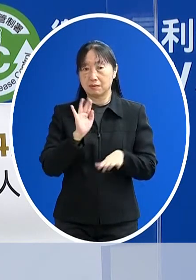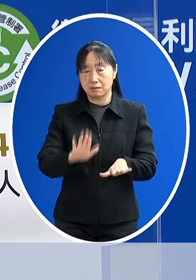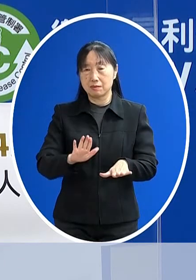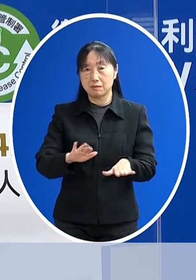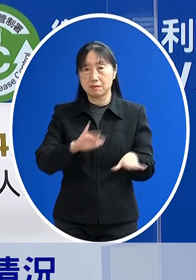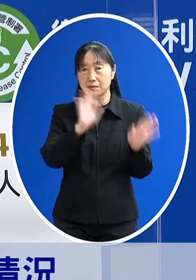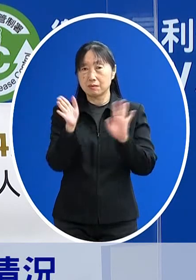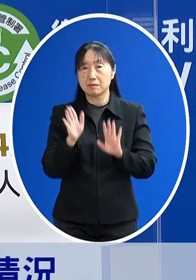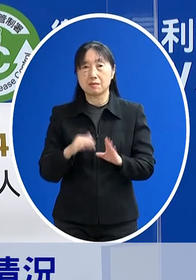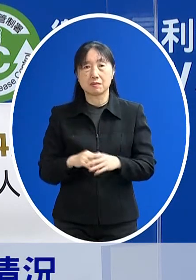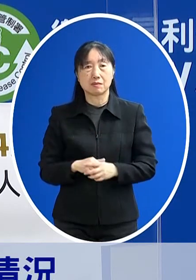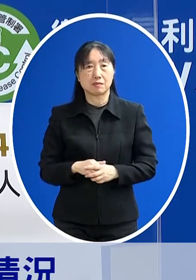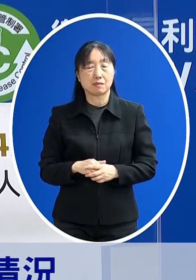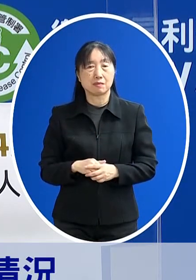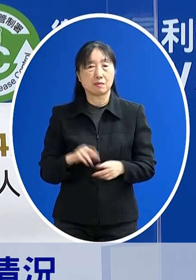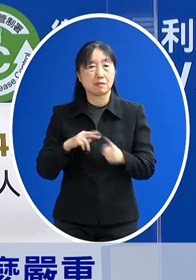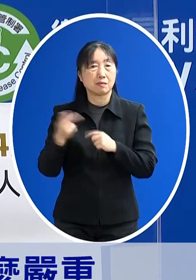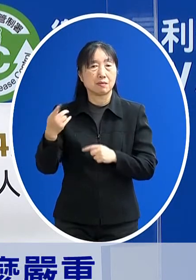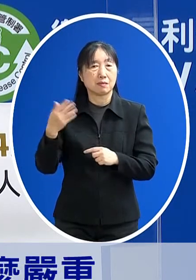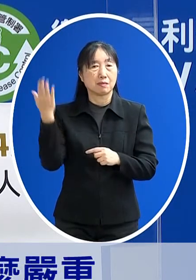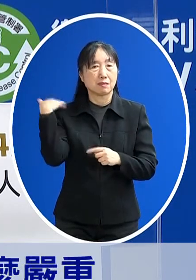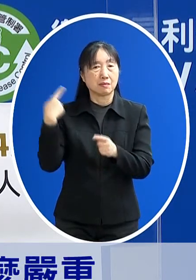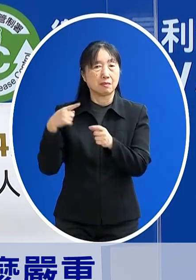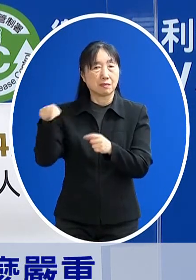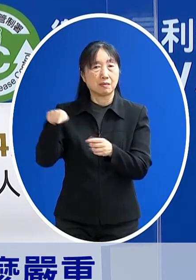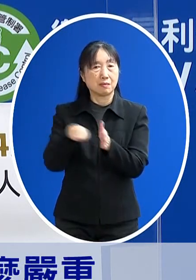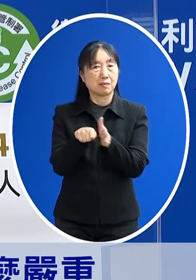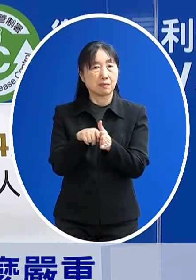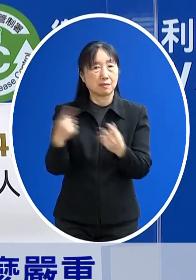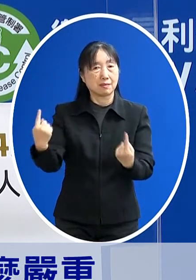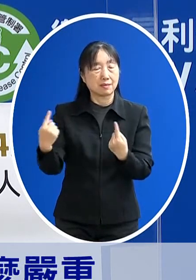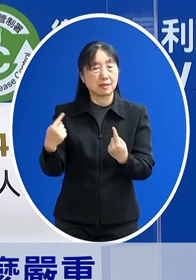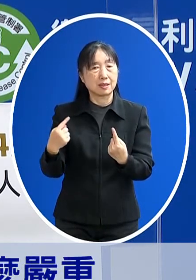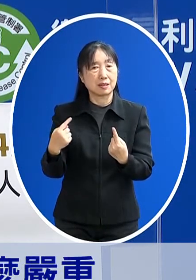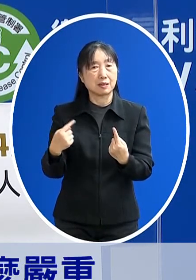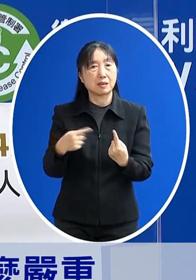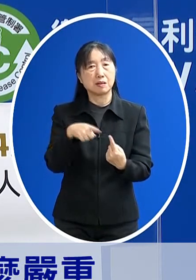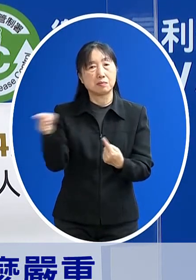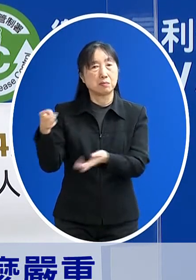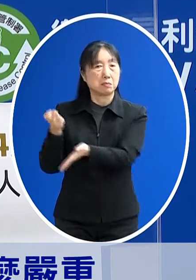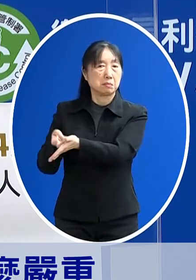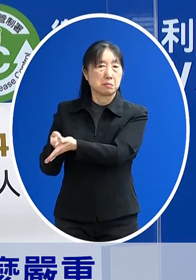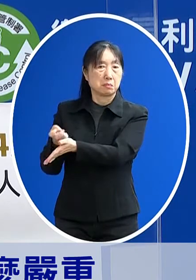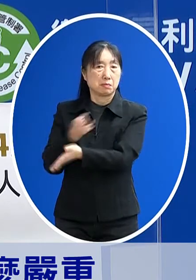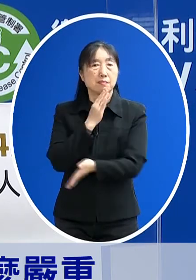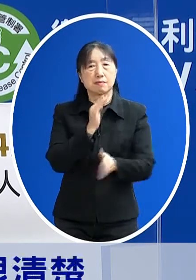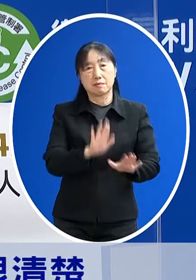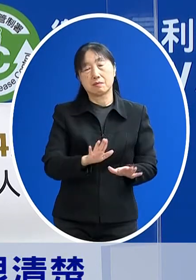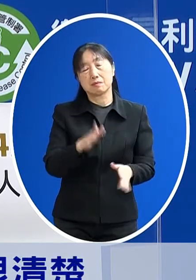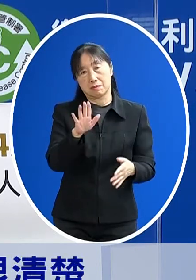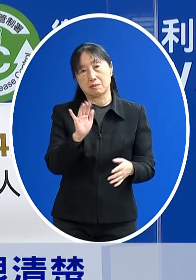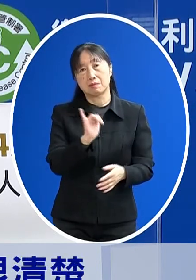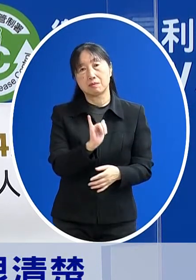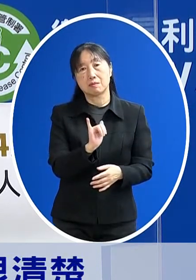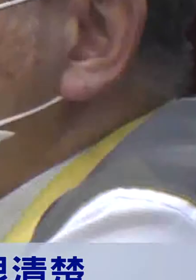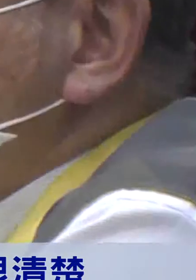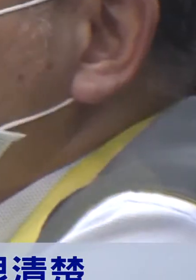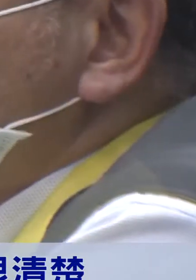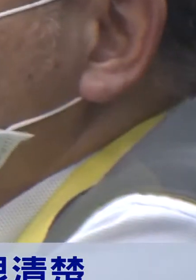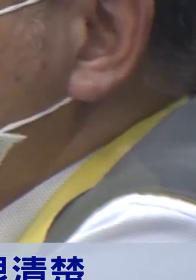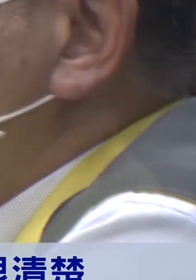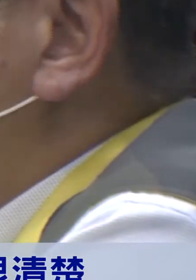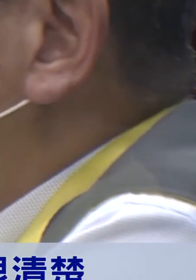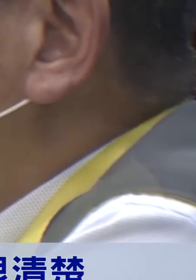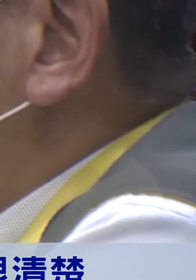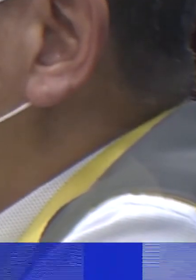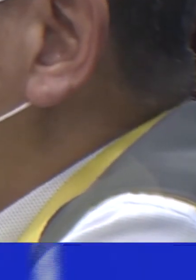起那个情况，其实要稍微没那么的严重，因为现在的感染源都很清楚。 陈时